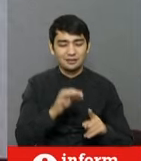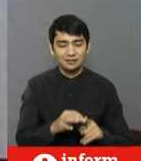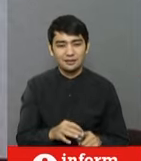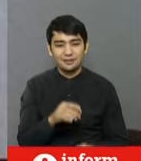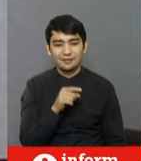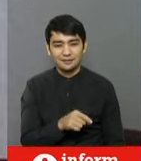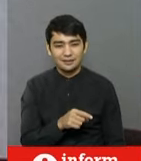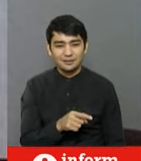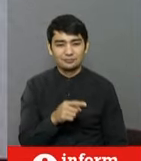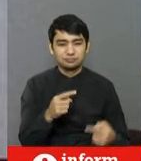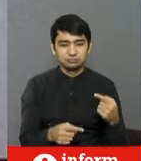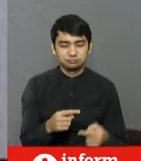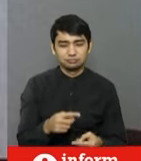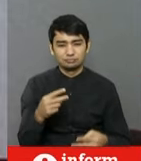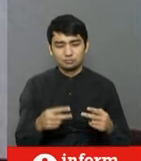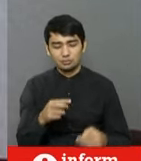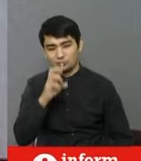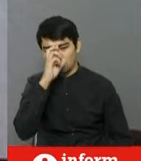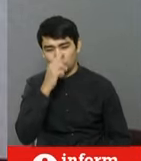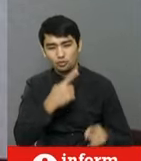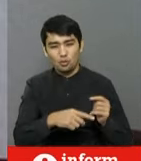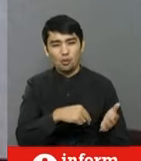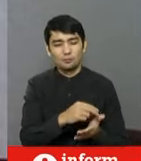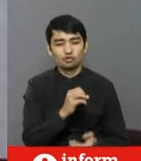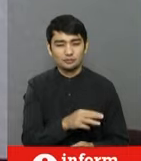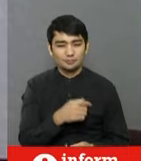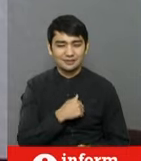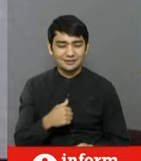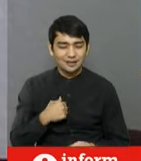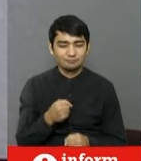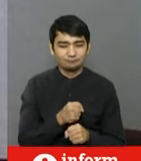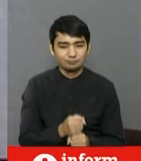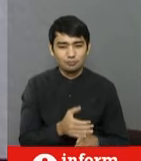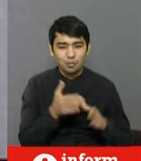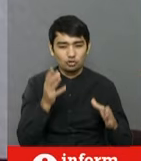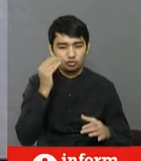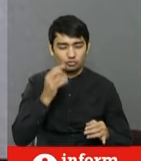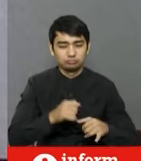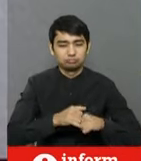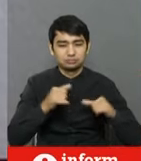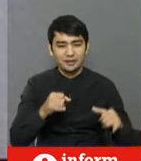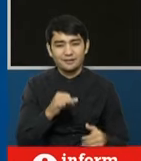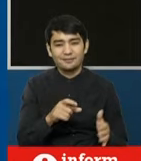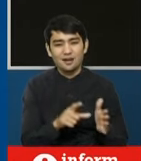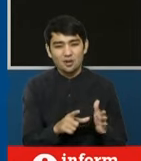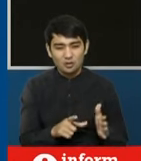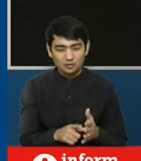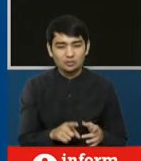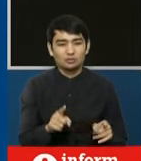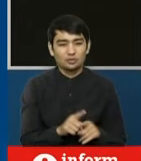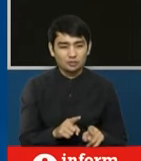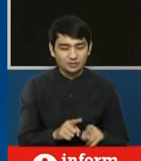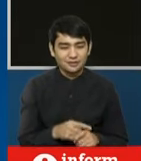осы бәсекеге қабілет тауар өндіруші кәсіпорындар сандарын көбейту керек. Олардың салықтардың өздерімен жоғарыда айтып